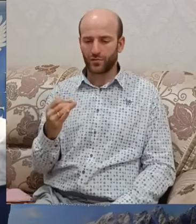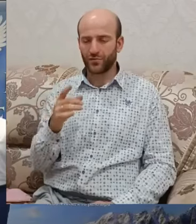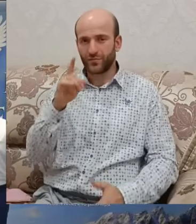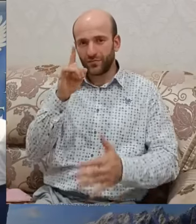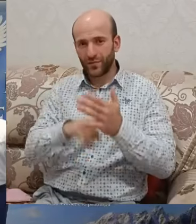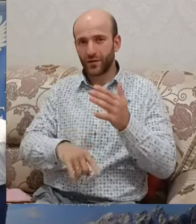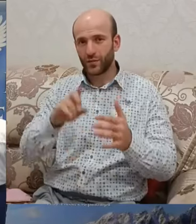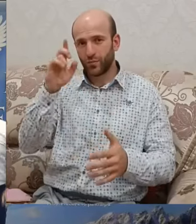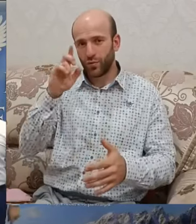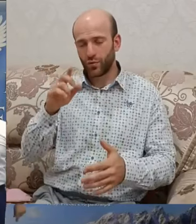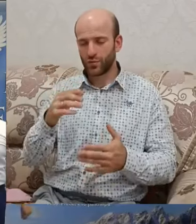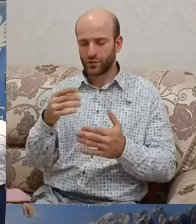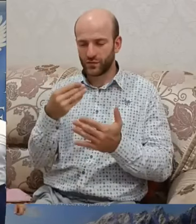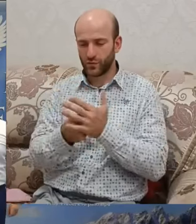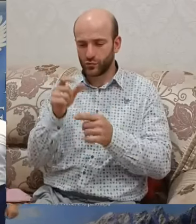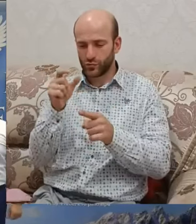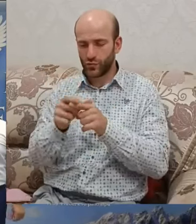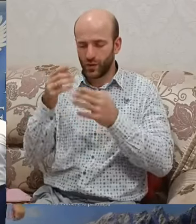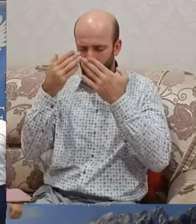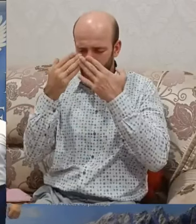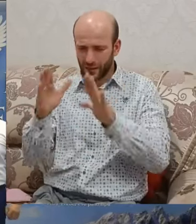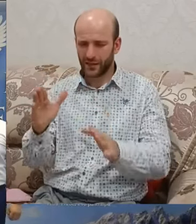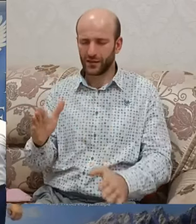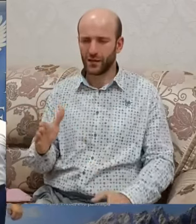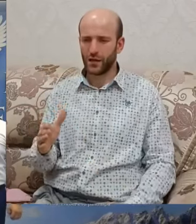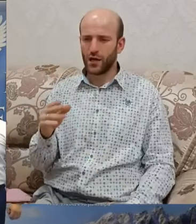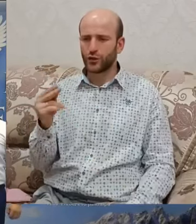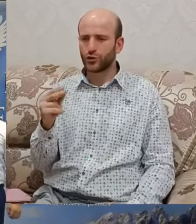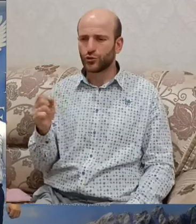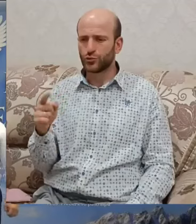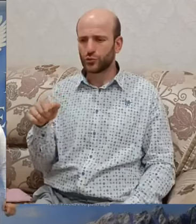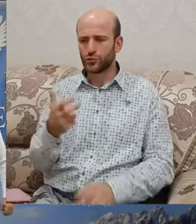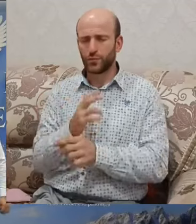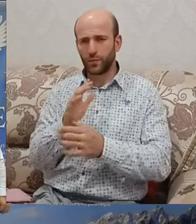словом, per žinę. Через послание.